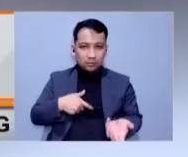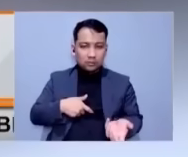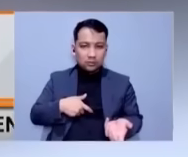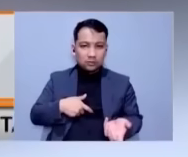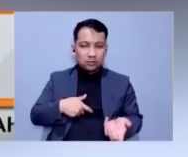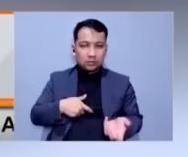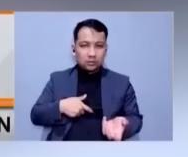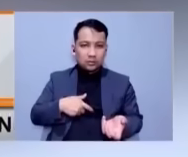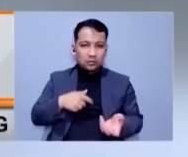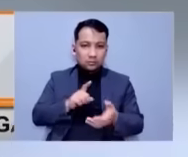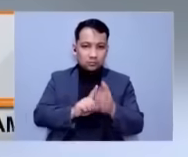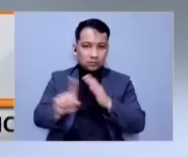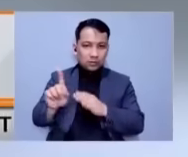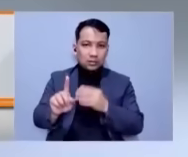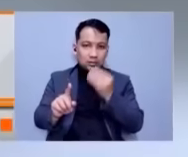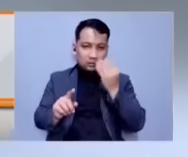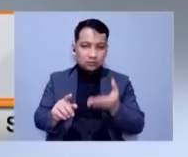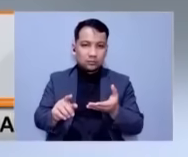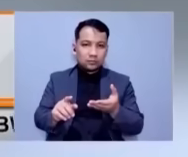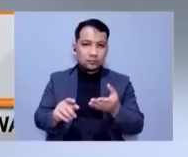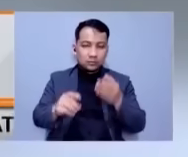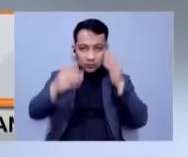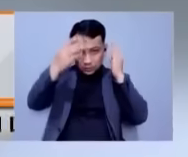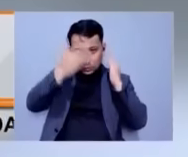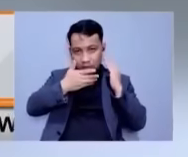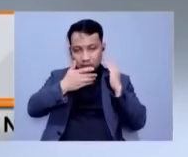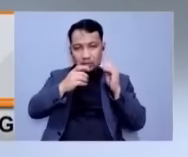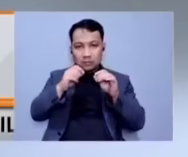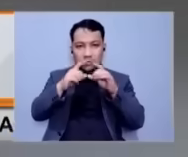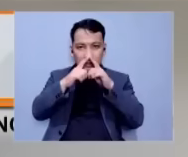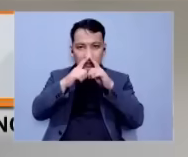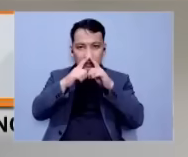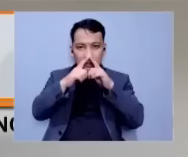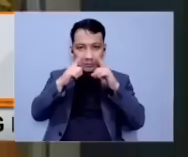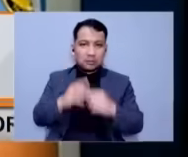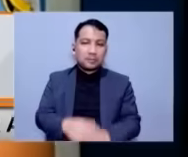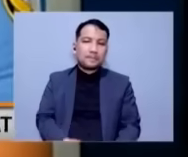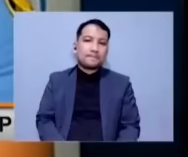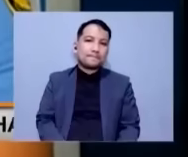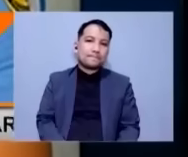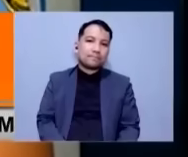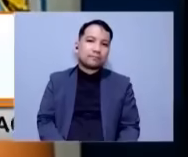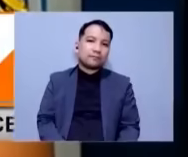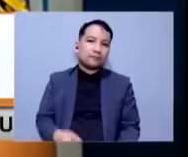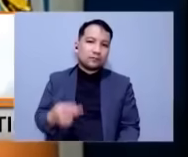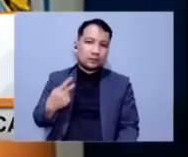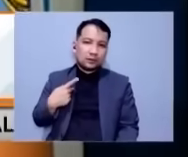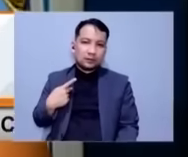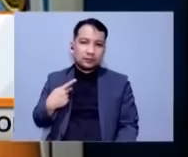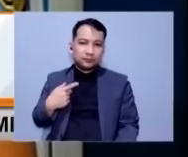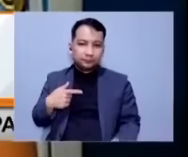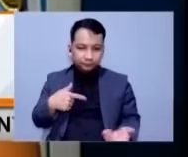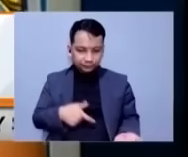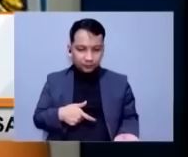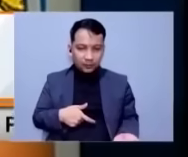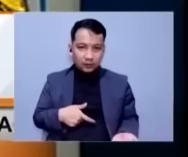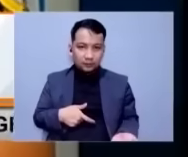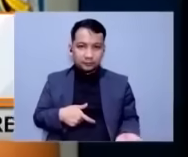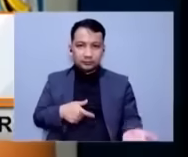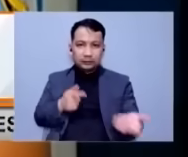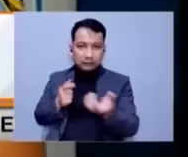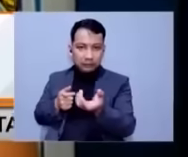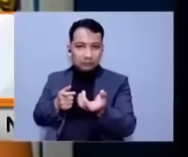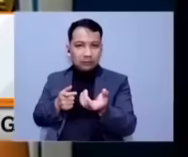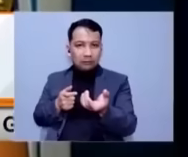ng gadget. Naka-hoodie, sombrero at face mask sila. Nung pagpasok nila, may hawak na po nila yung baril. Tinutukan po yung